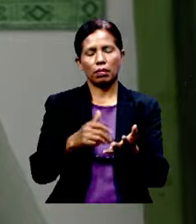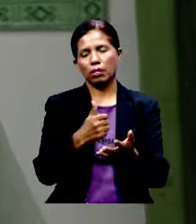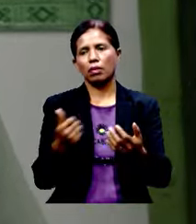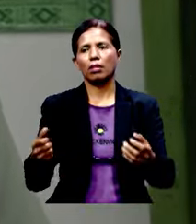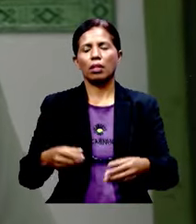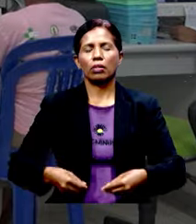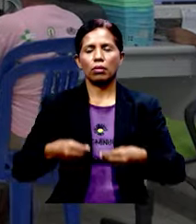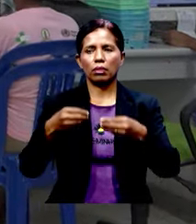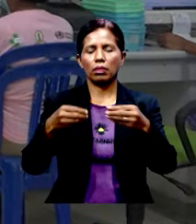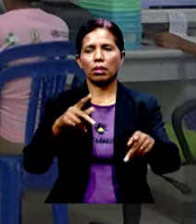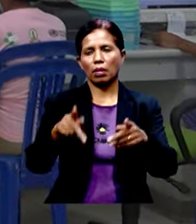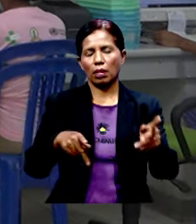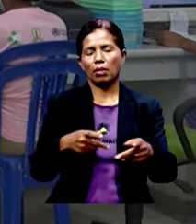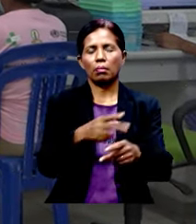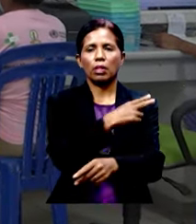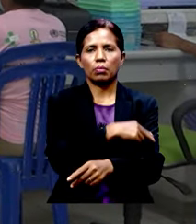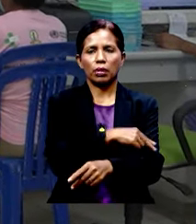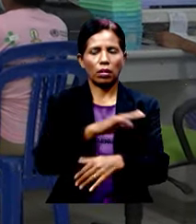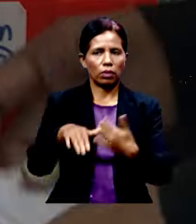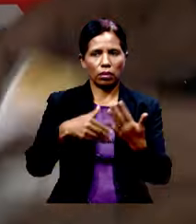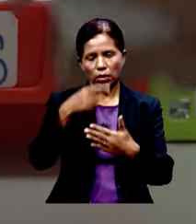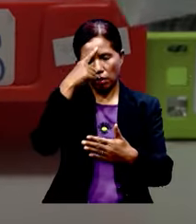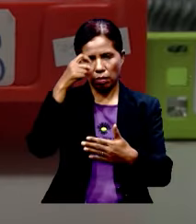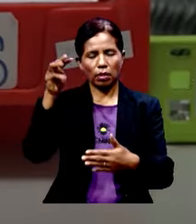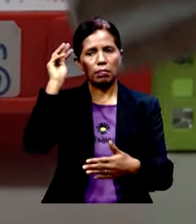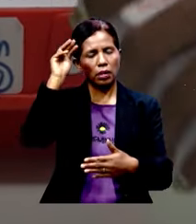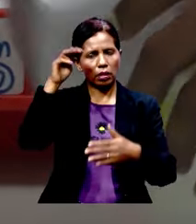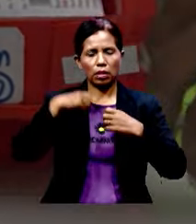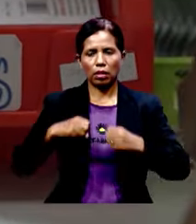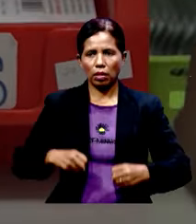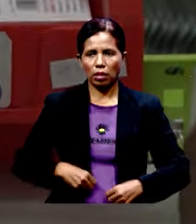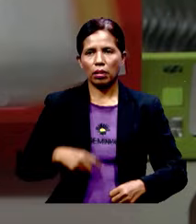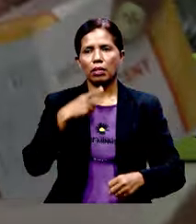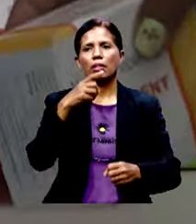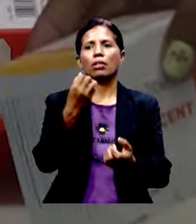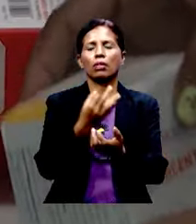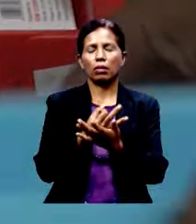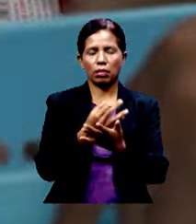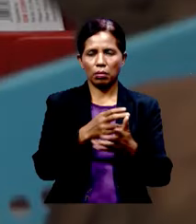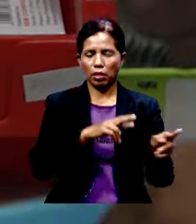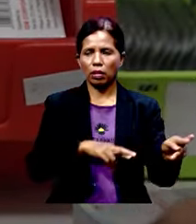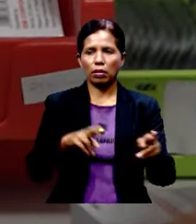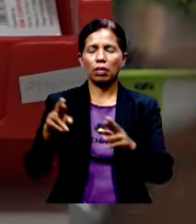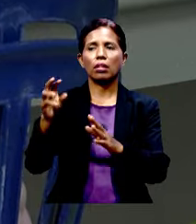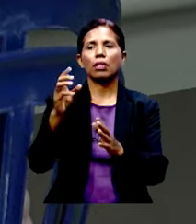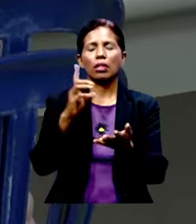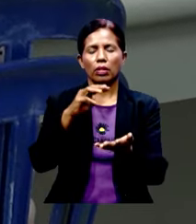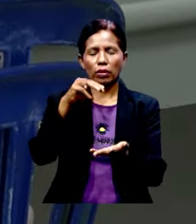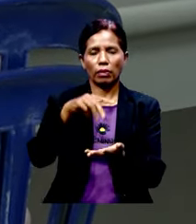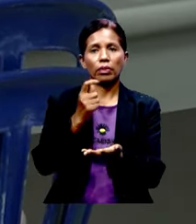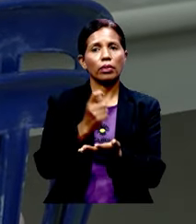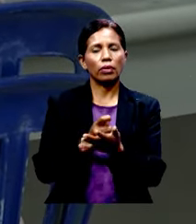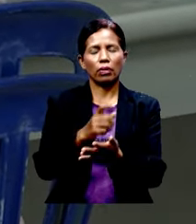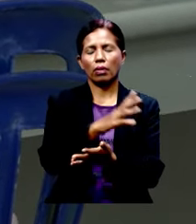atu distribui ba fasilidade Saudi sira. Tambane Ministra Saudi submete un orçamento retificativo tokonen ba Câmara